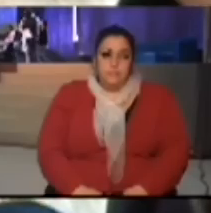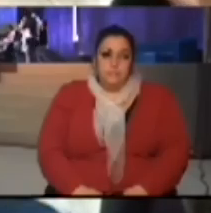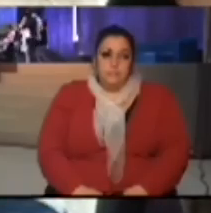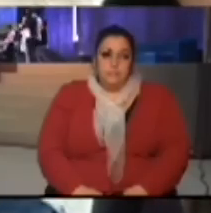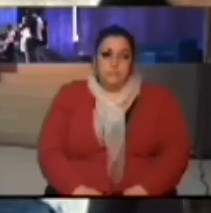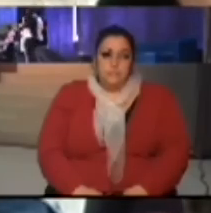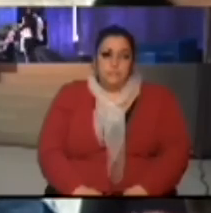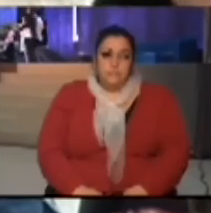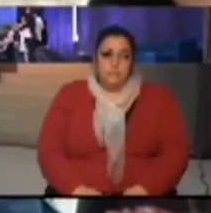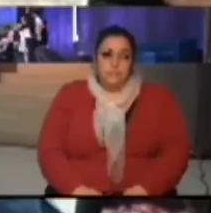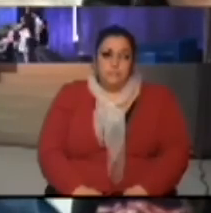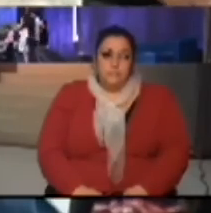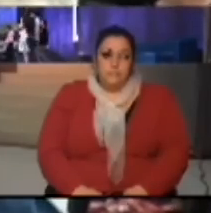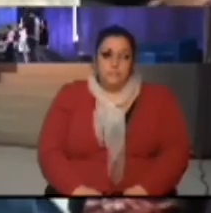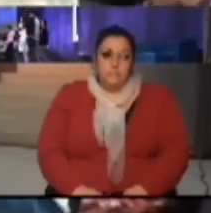հալելույա։